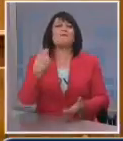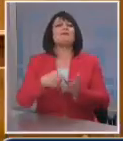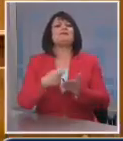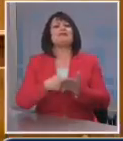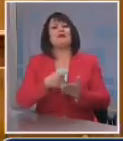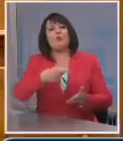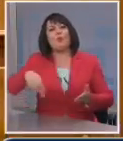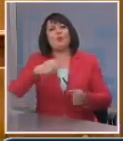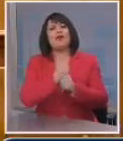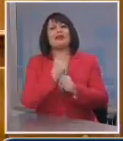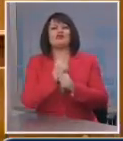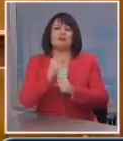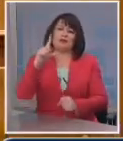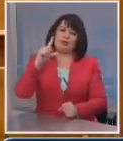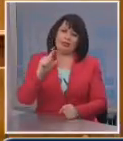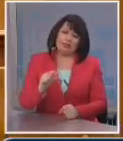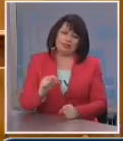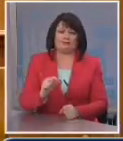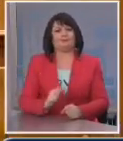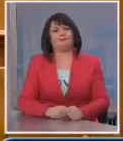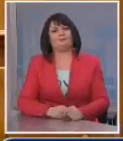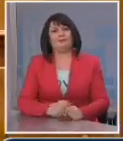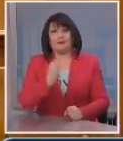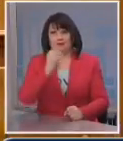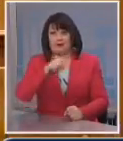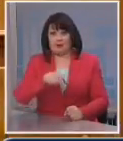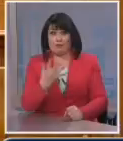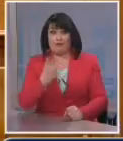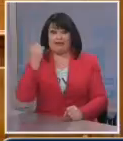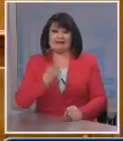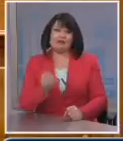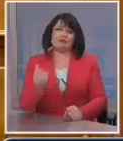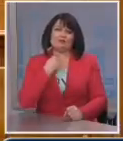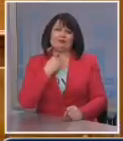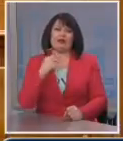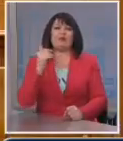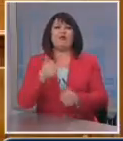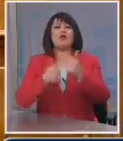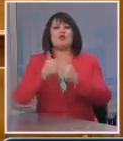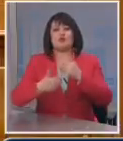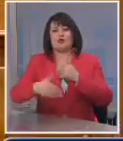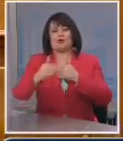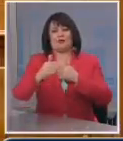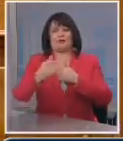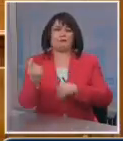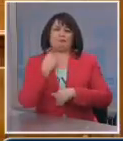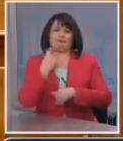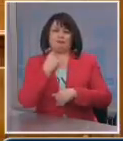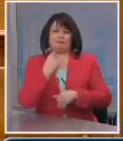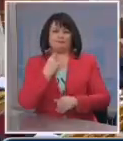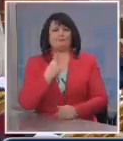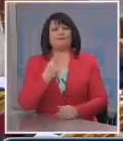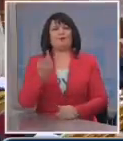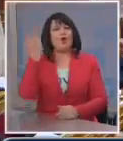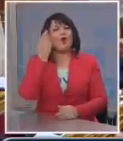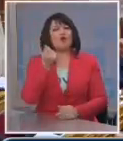όλων των εργαζομένων. Παρακαλώ, όλοι χάνουνε 0,5% από την 1η Ιουνίου. Ταυτόχρονα αυξάνεται το μισθολογικό